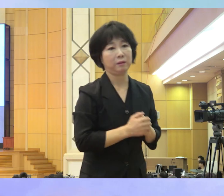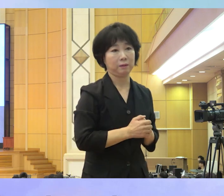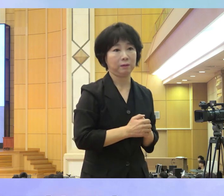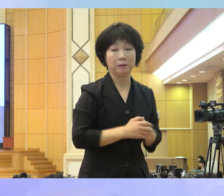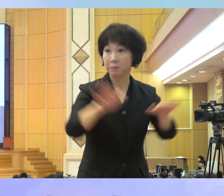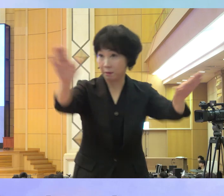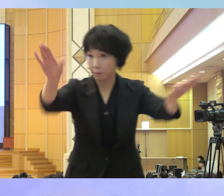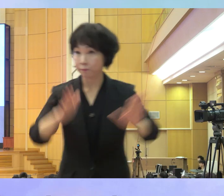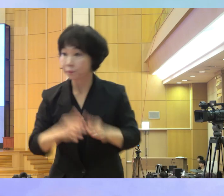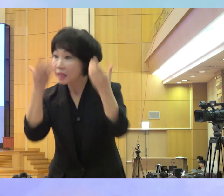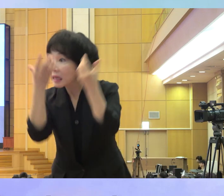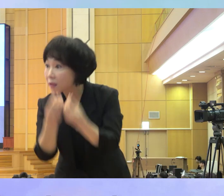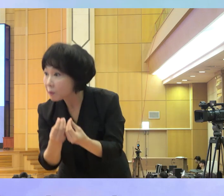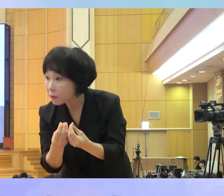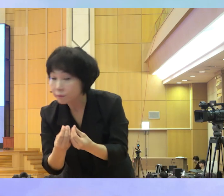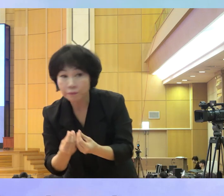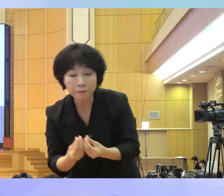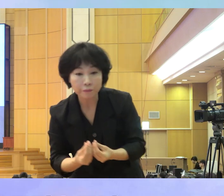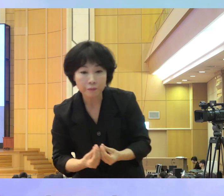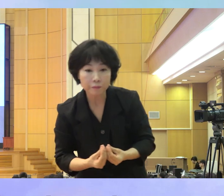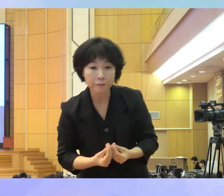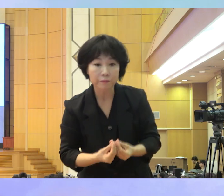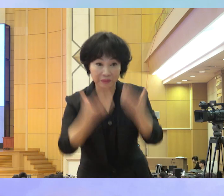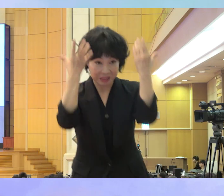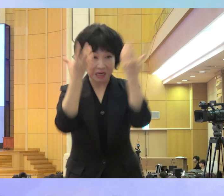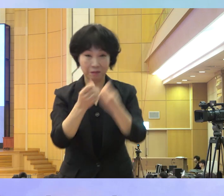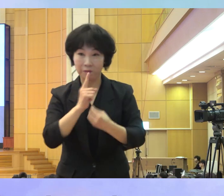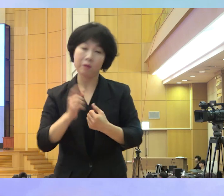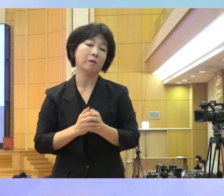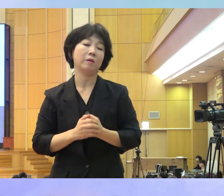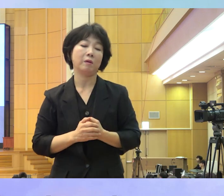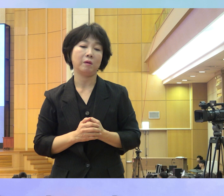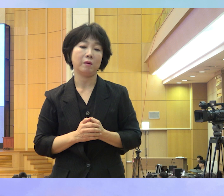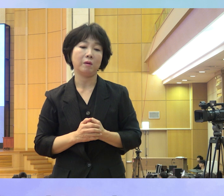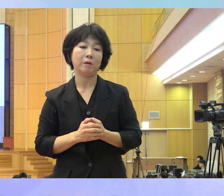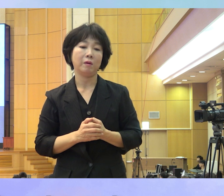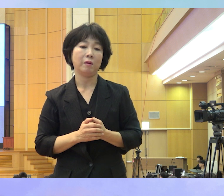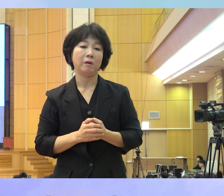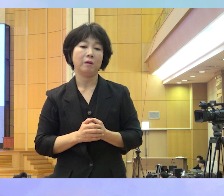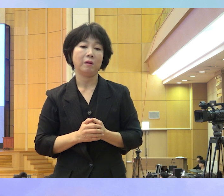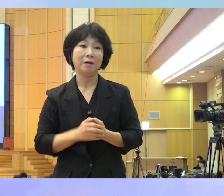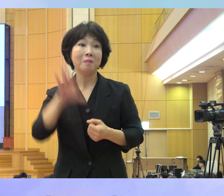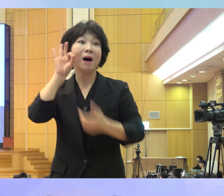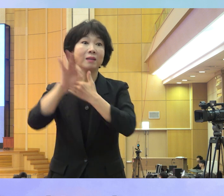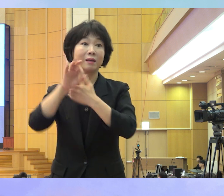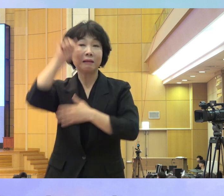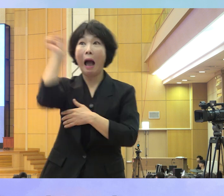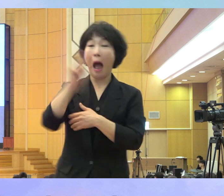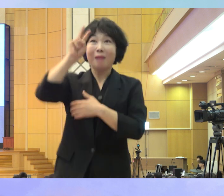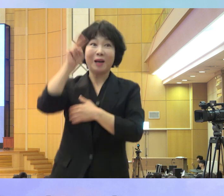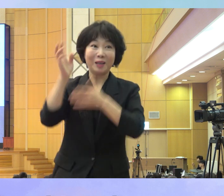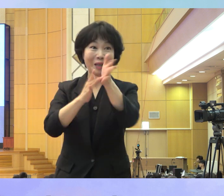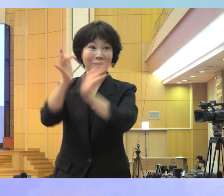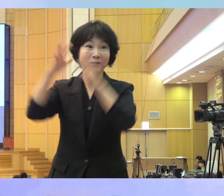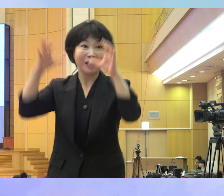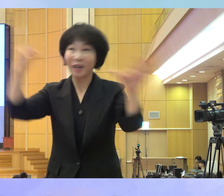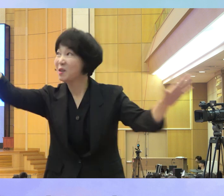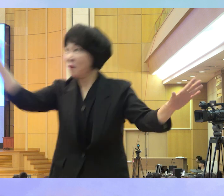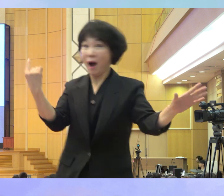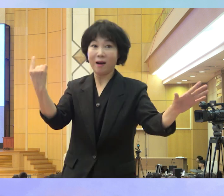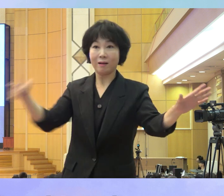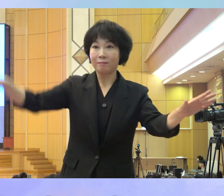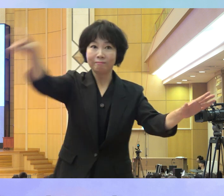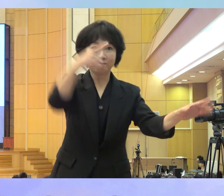예를 들어서 예수님이 하는 얘기예요. 지금 이 자리에 와가지고 여러분에게